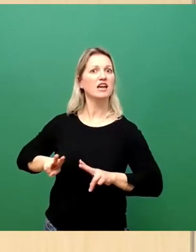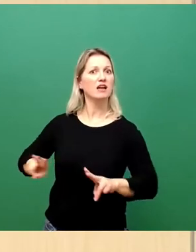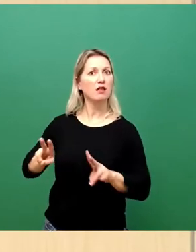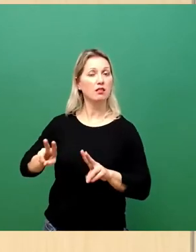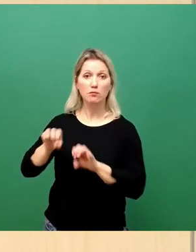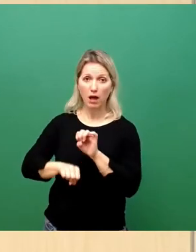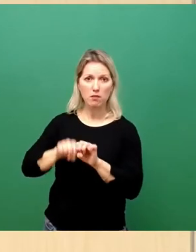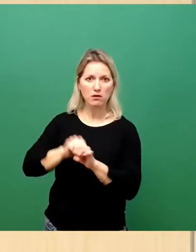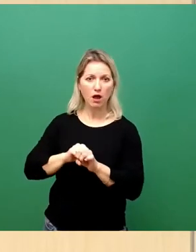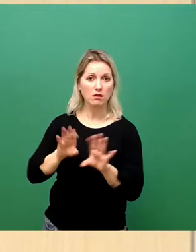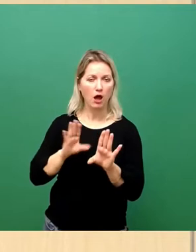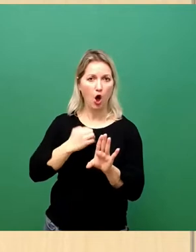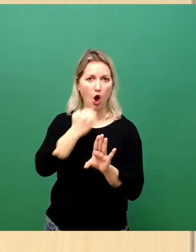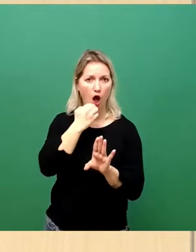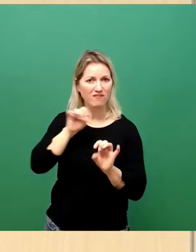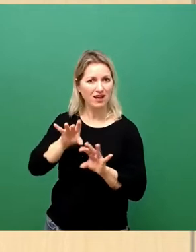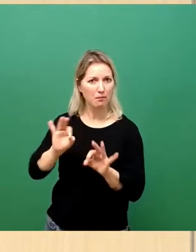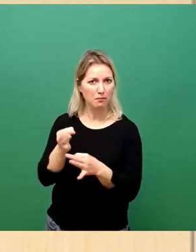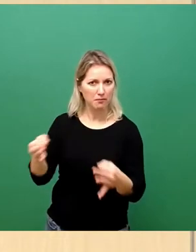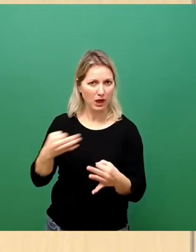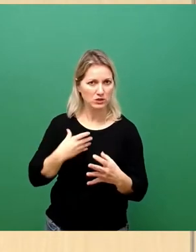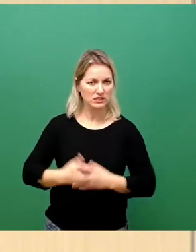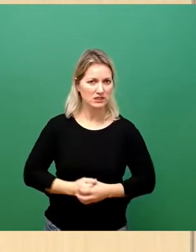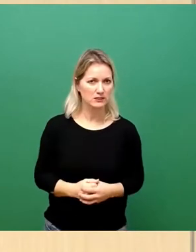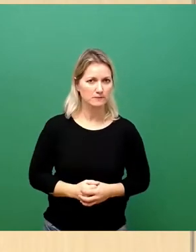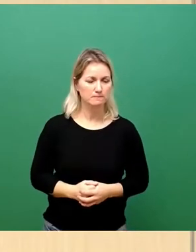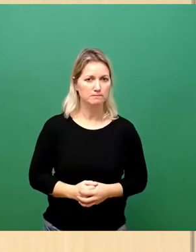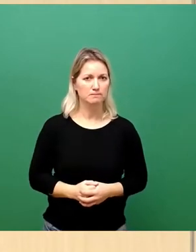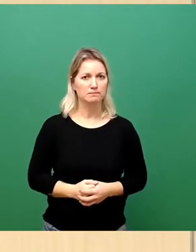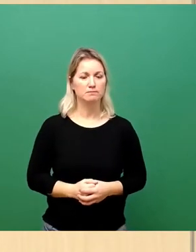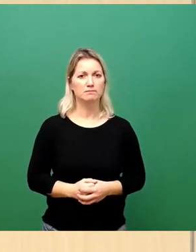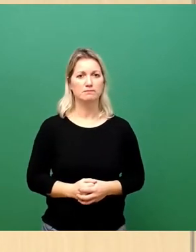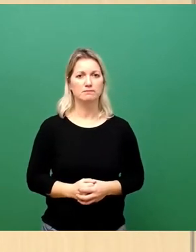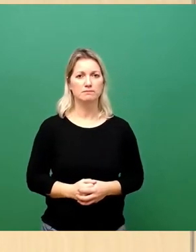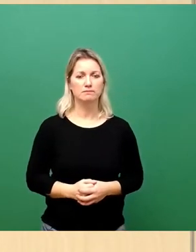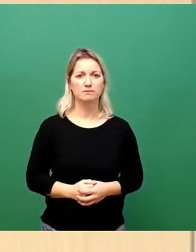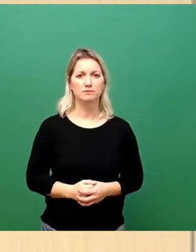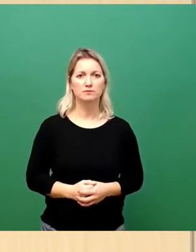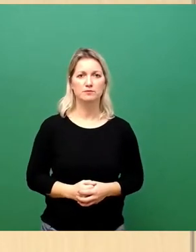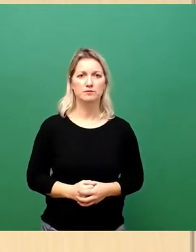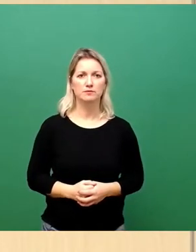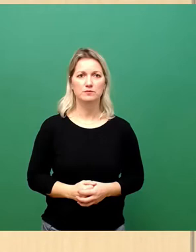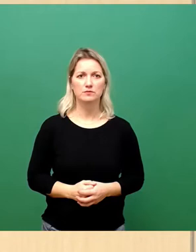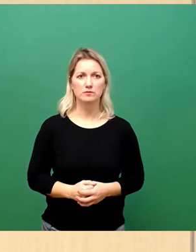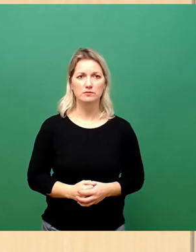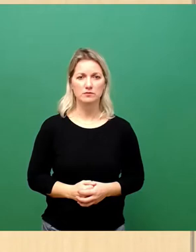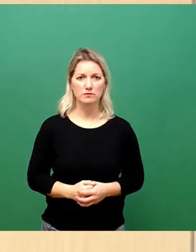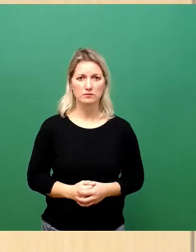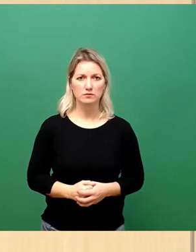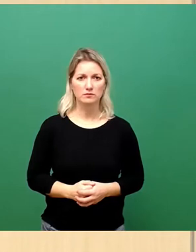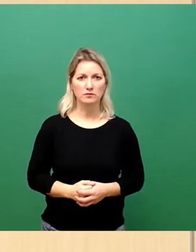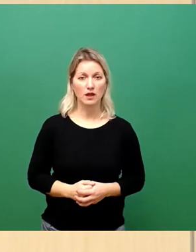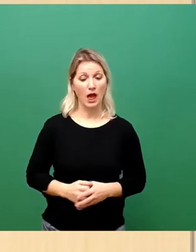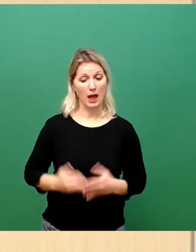ist und dass es diesen Krieg auch in unserem so privilegierten Europa geben kann. Diese Bilder, die wir jetzt